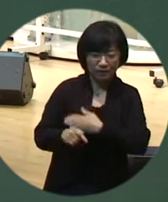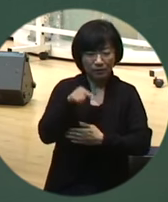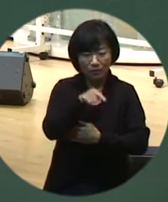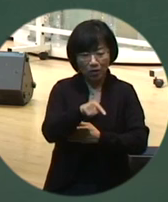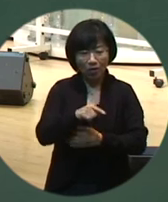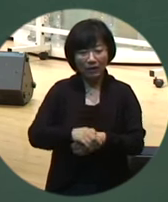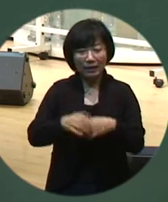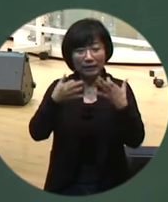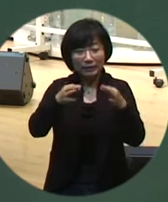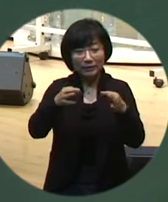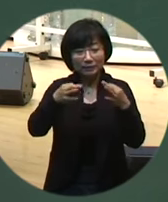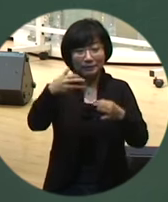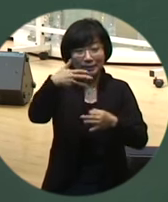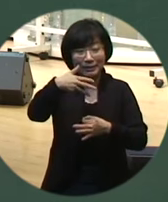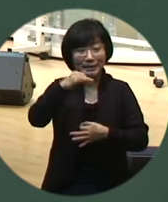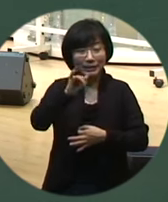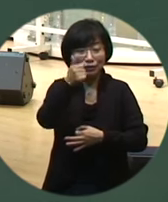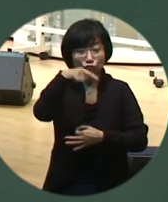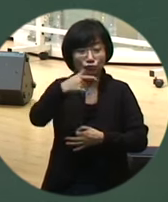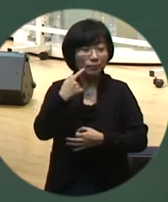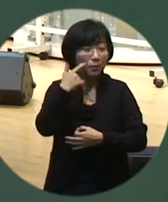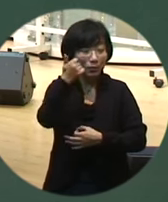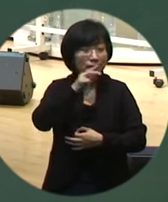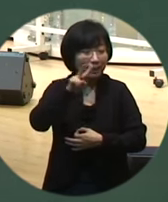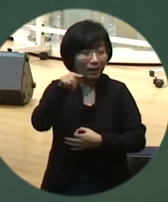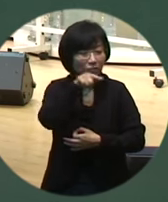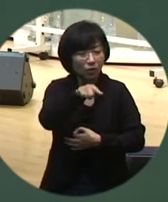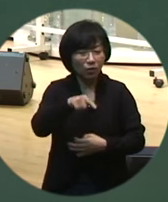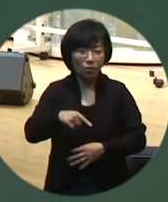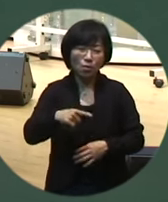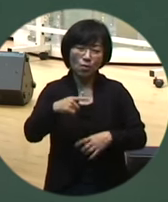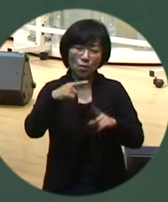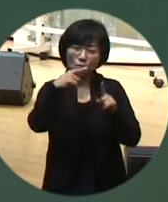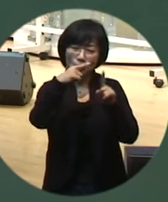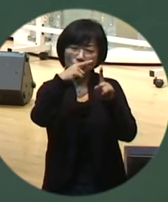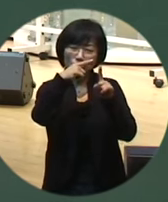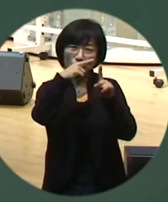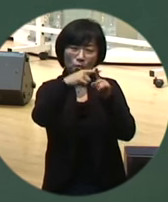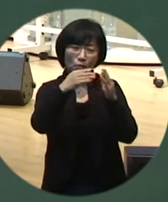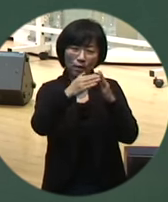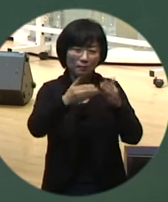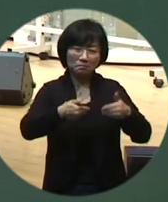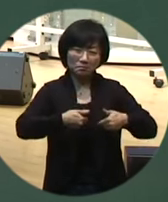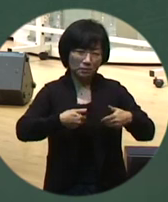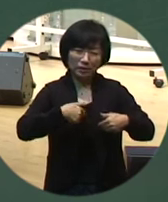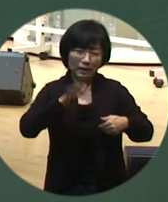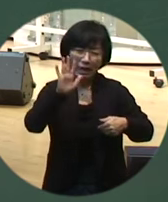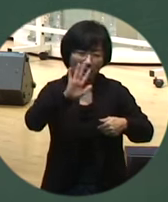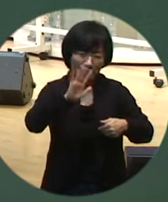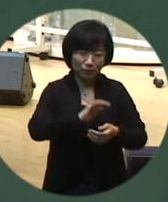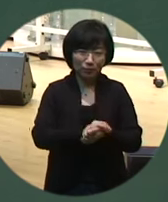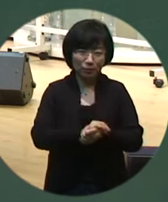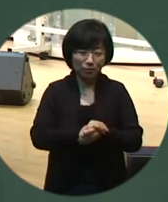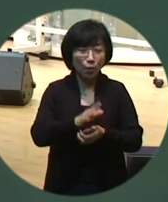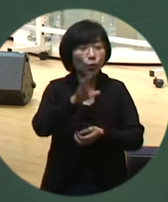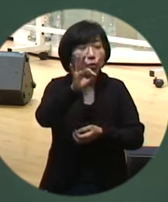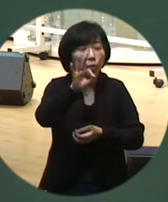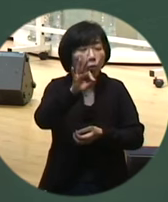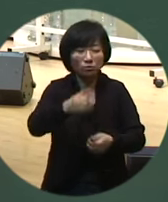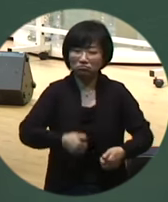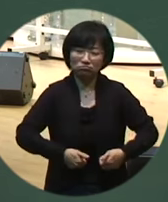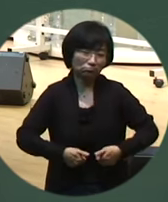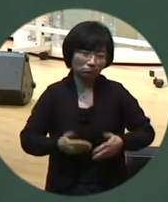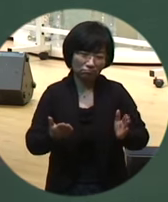the grace to realize what Kim Chun pastor needs is not just church revival. 김치훈 목사에게는 돈이 필요한 게 아니다. What pastor Kim Chun needs is not